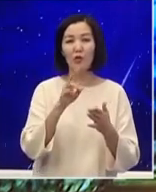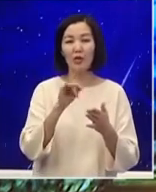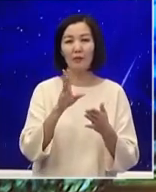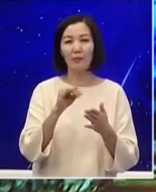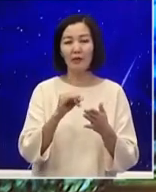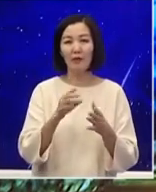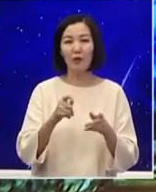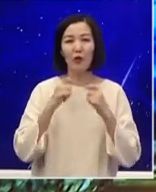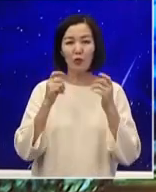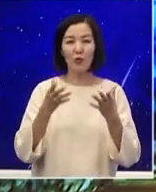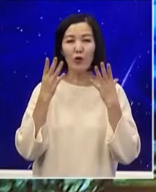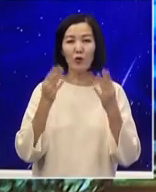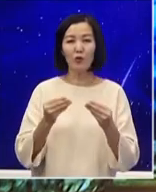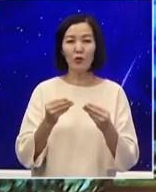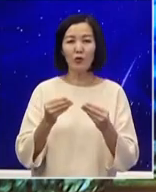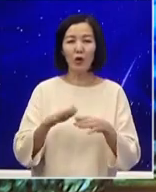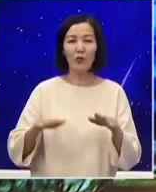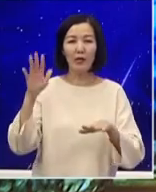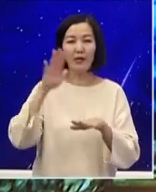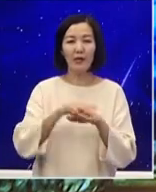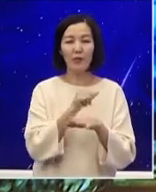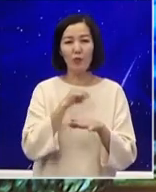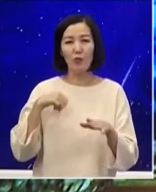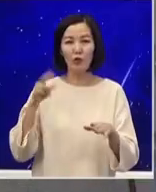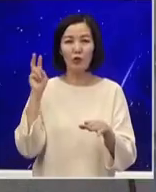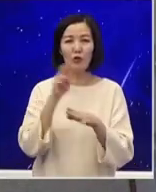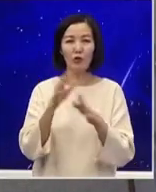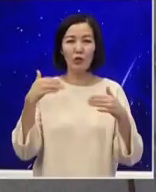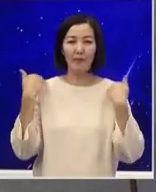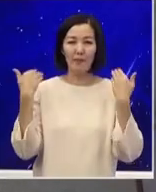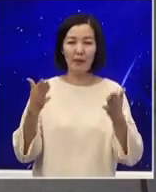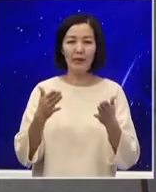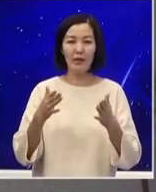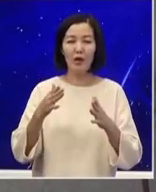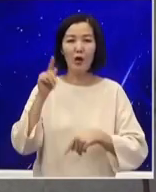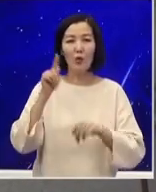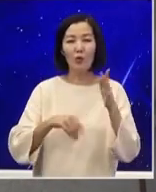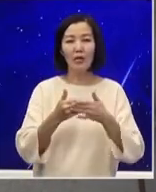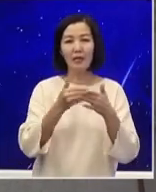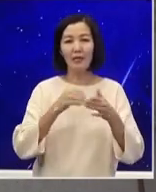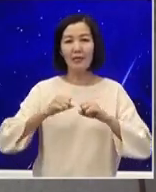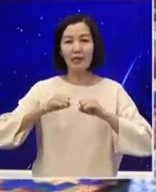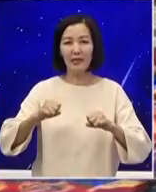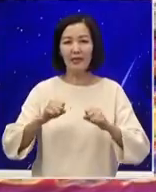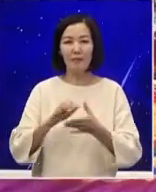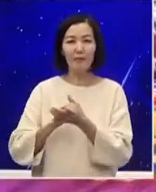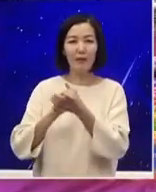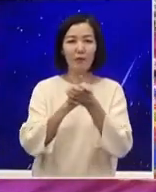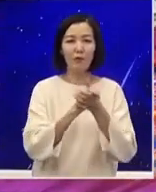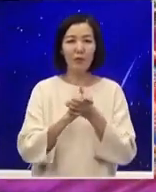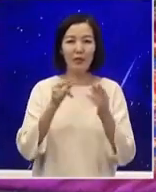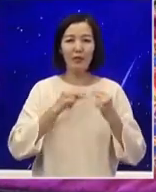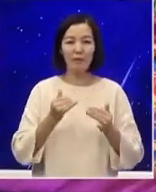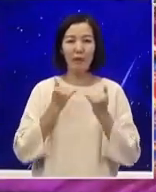таяған туған күнінде аудан әкімі арнайы құттықтап барды. Қарт майдангерге отан алдындағы ерен ерлік, бейбіт өмірдегі берекелі